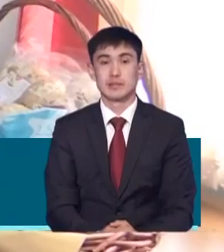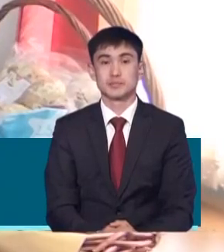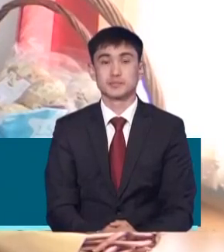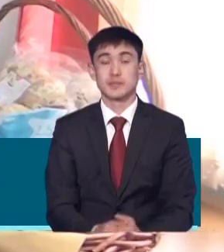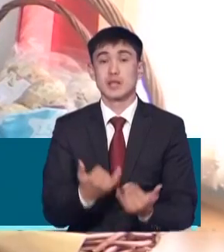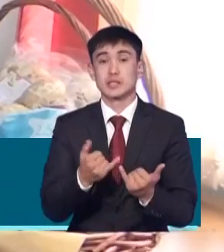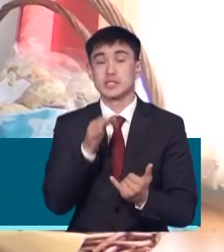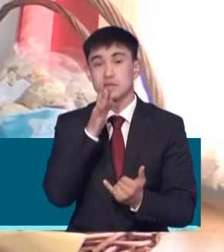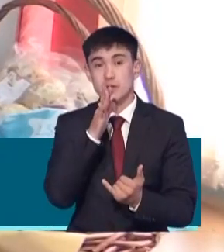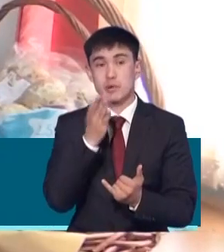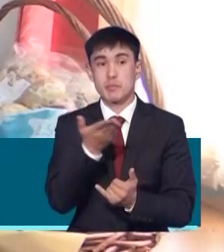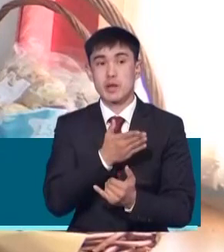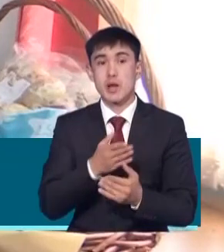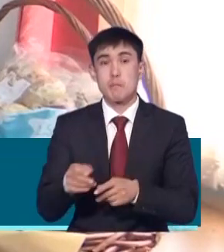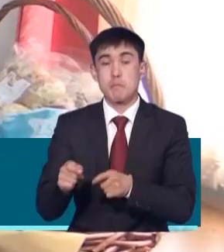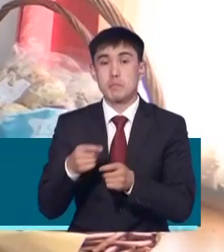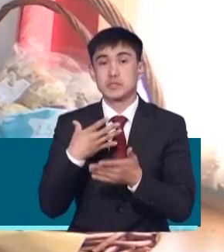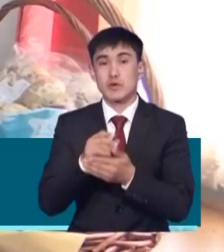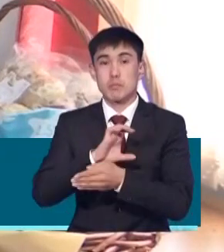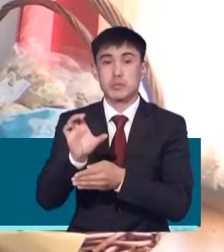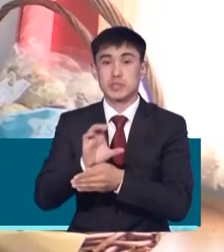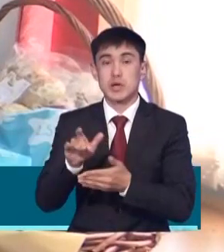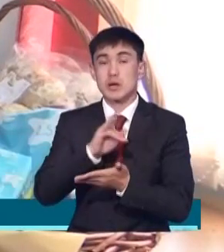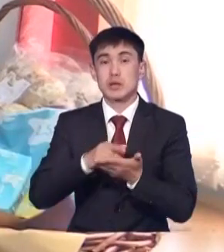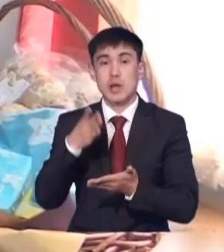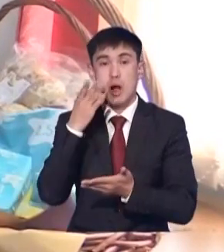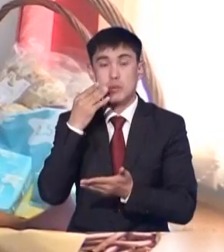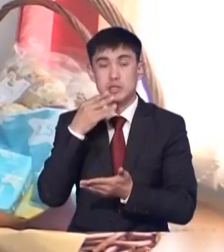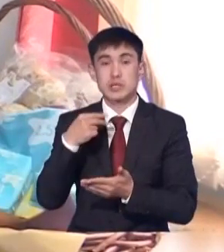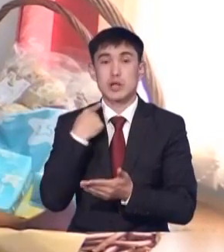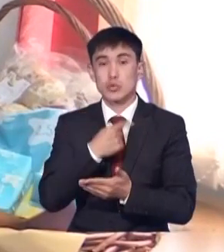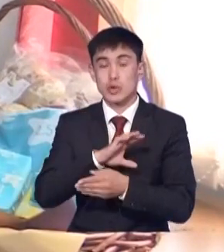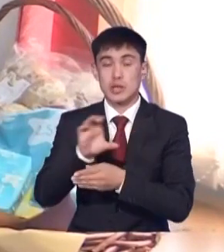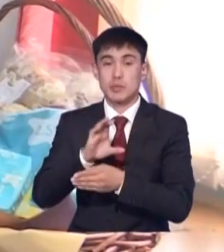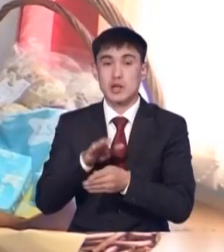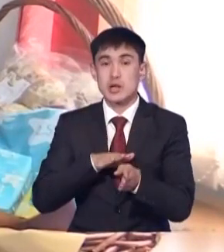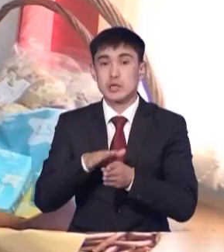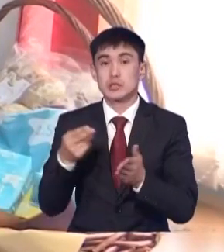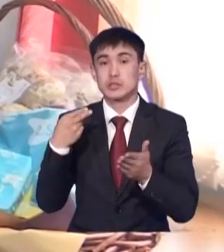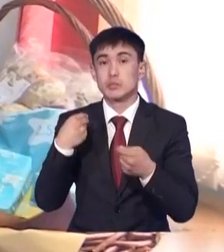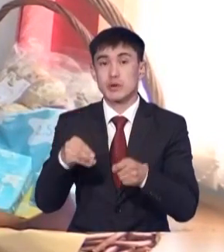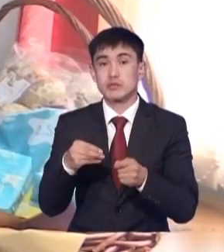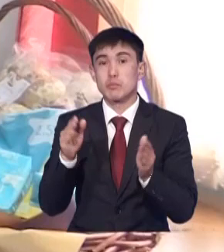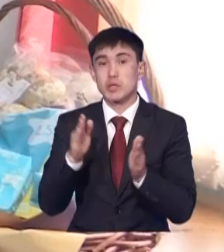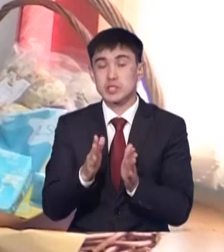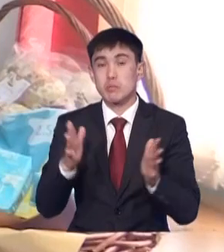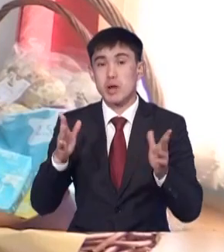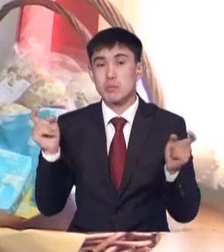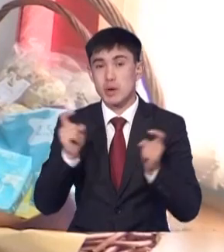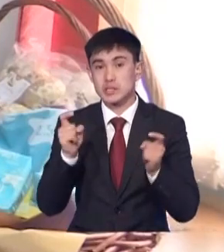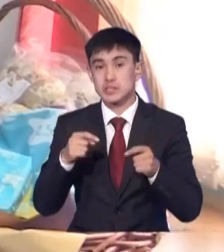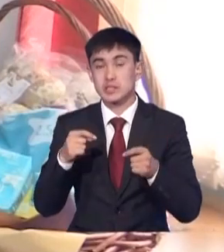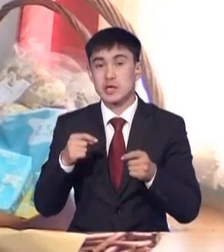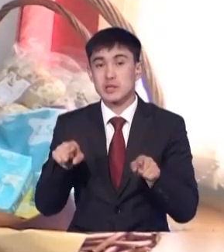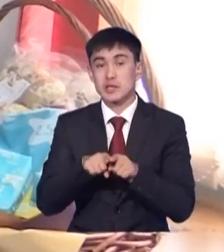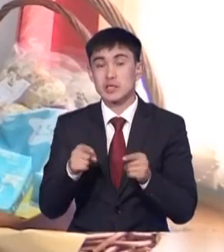В настоящее время мы поставляем свою продукцию в города Алматы и Талдыкурган. Она реализуется в больших и малых торговых магазинах